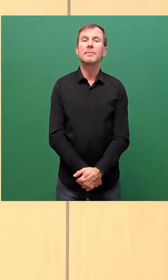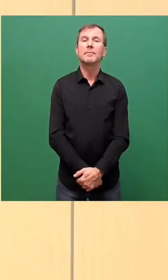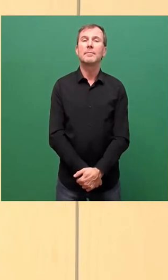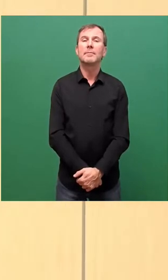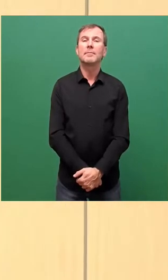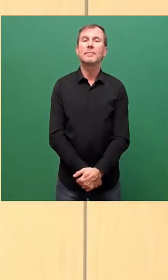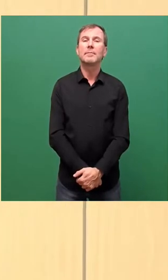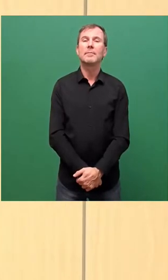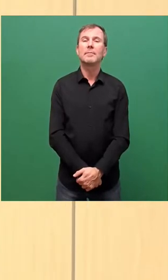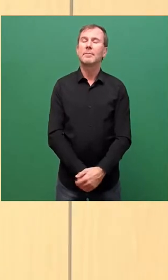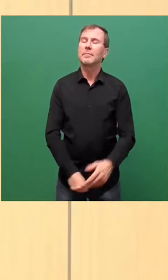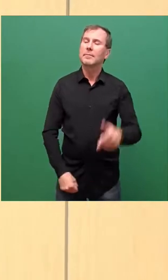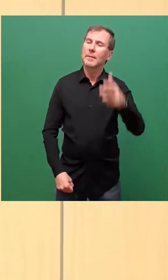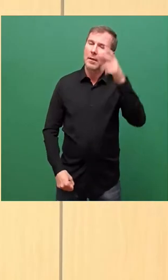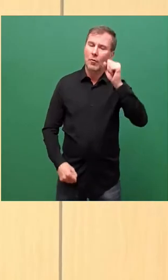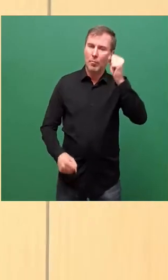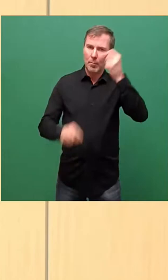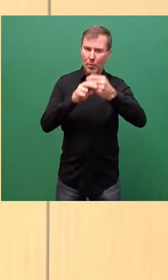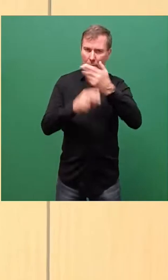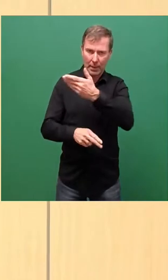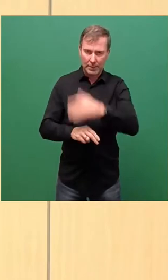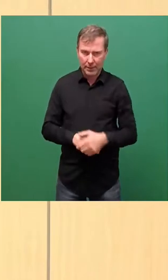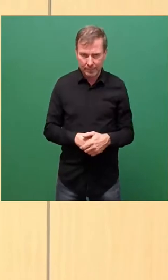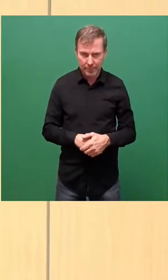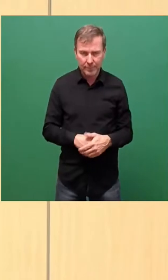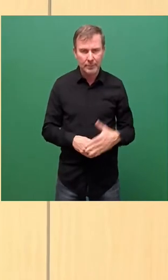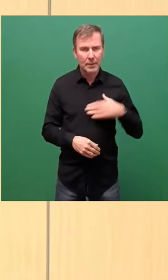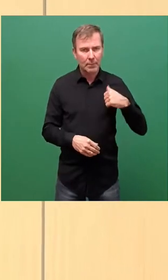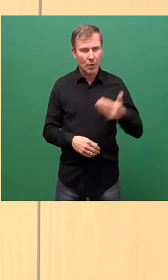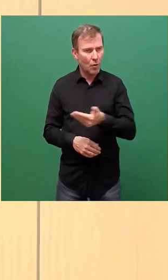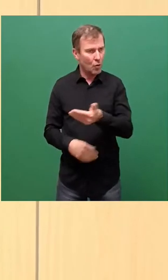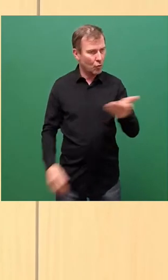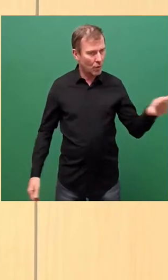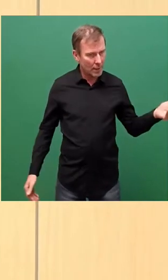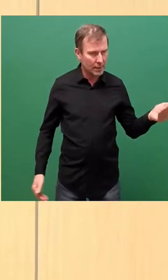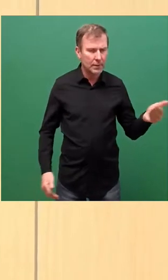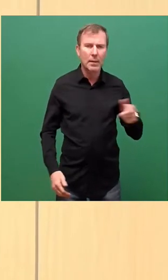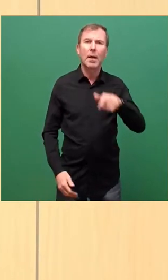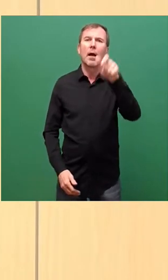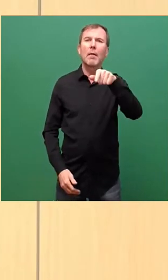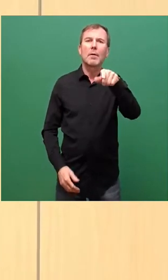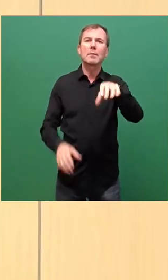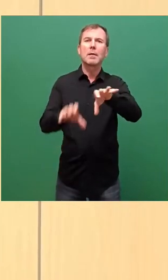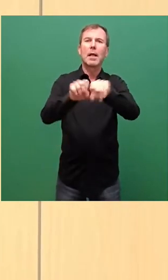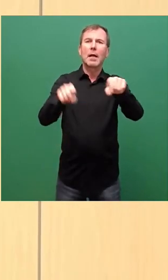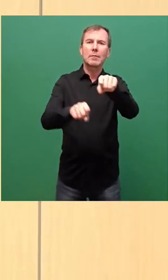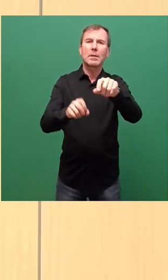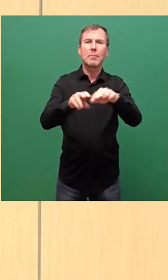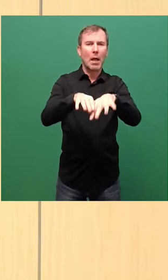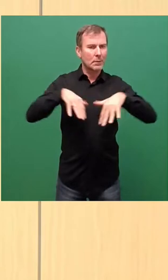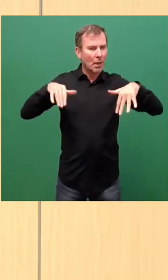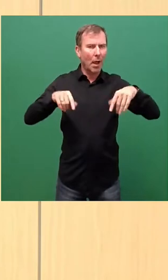Sehr geehrter Herr Bürgermeister, liebe Kolleginnen und Kollegen, liebe Menschen im Saal und draußen